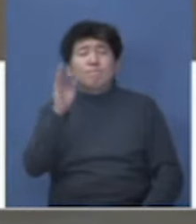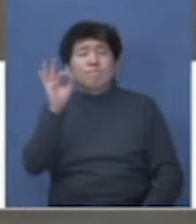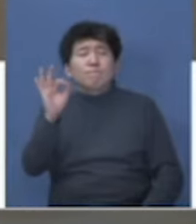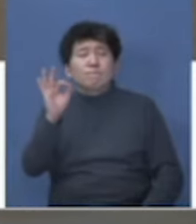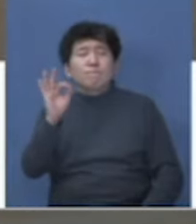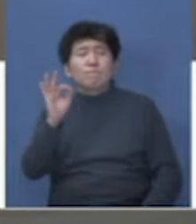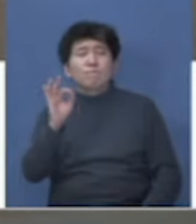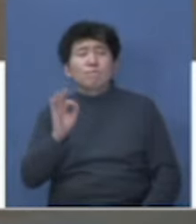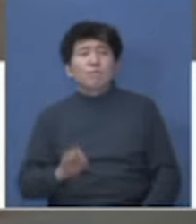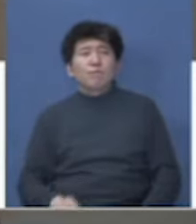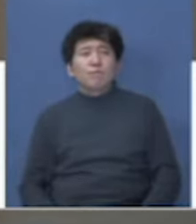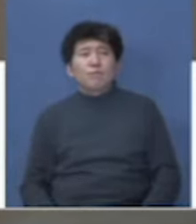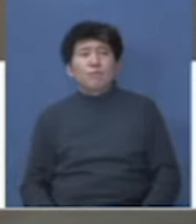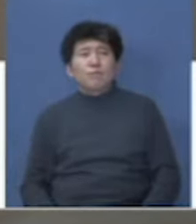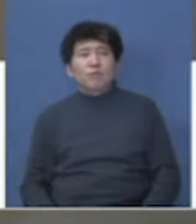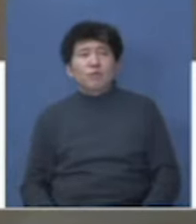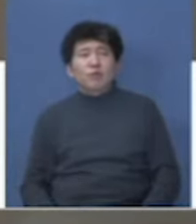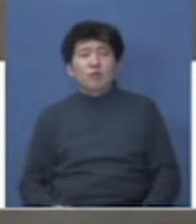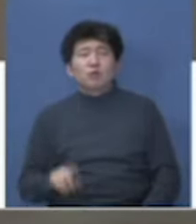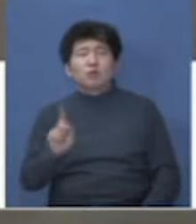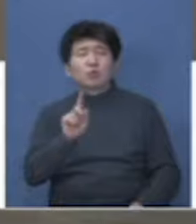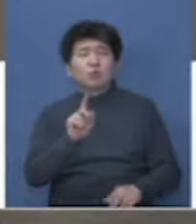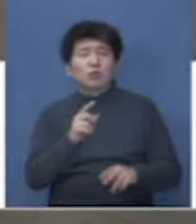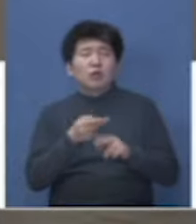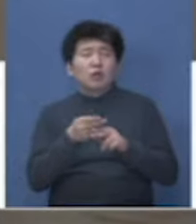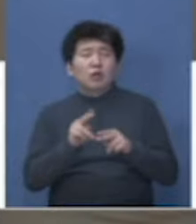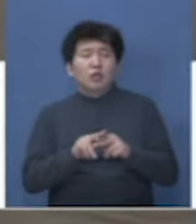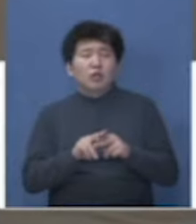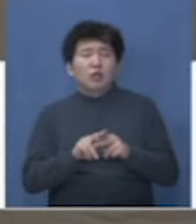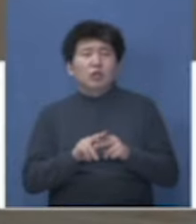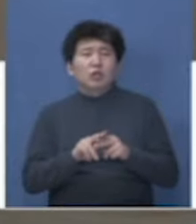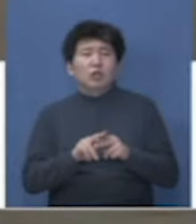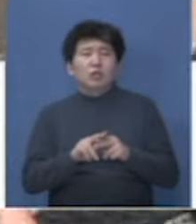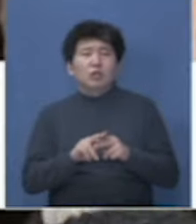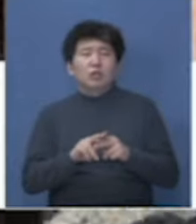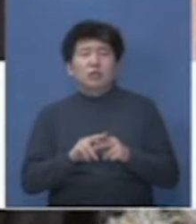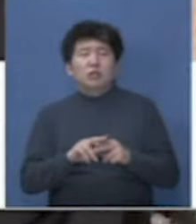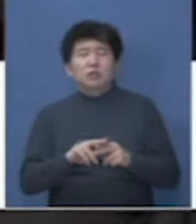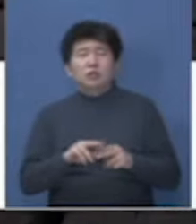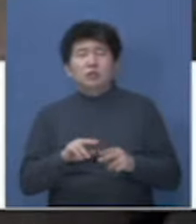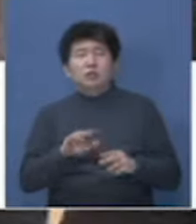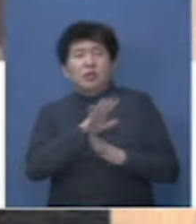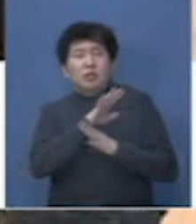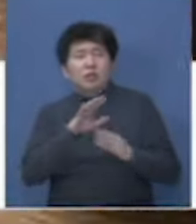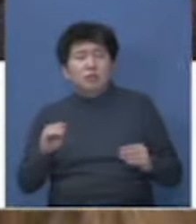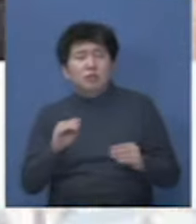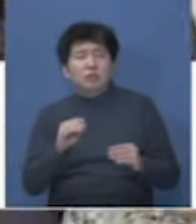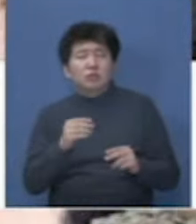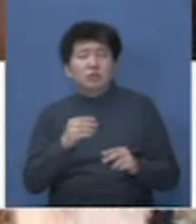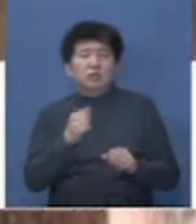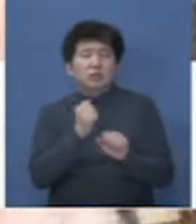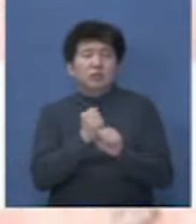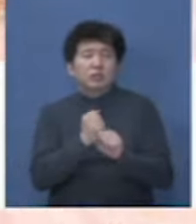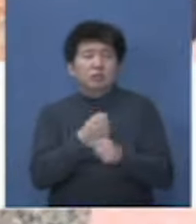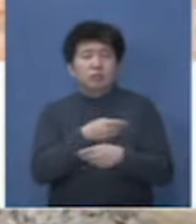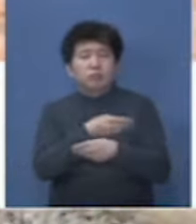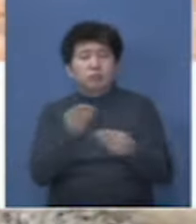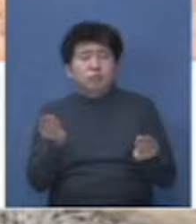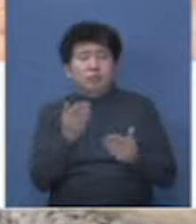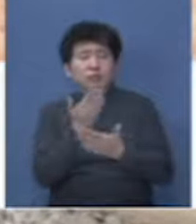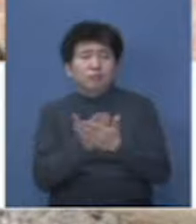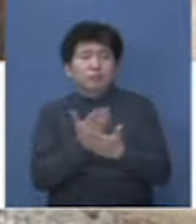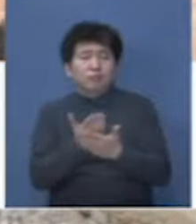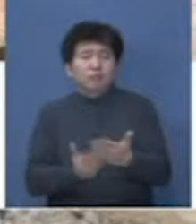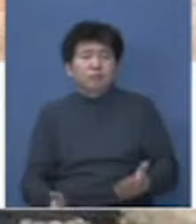да болмауының алдын алу ретінде осы жұмыстарды жүргізіп жатырмыз. Аталмыш акция өңірдің әр аймақтарында жүзеге асырылуда.